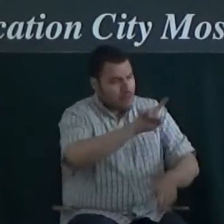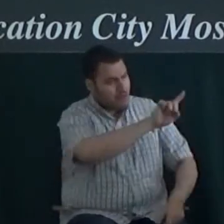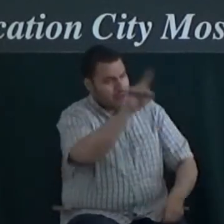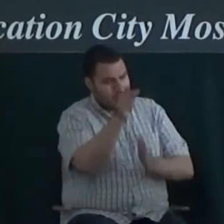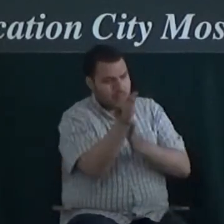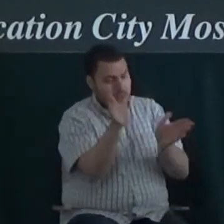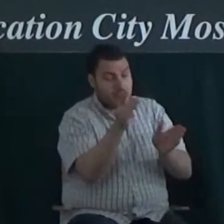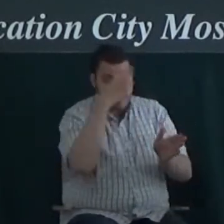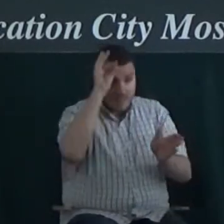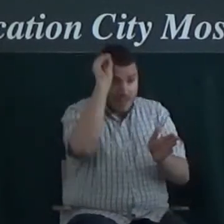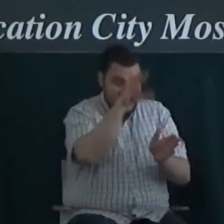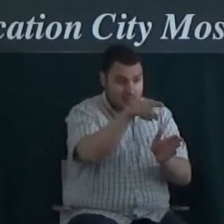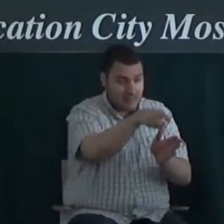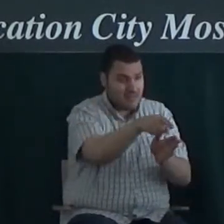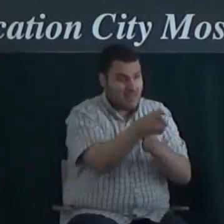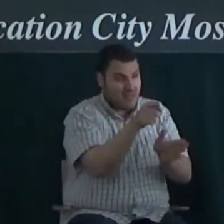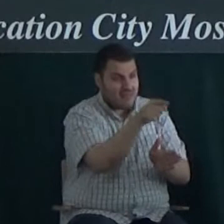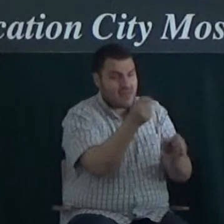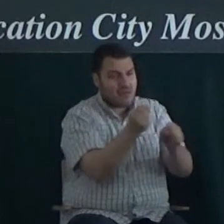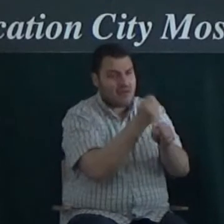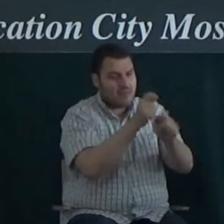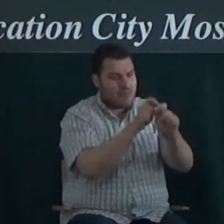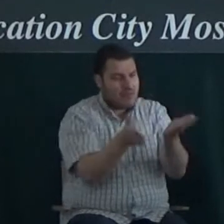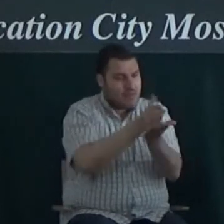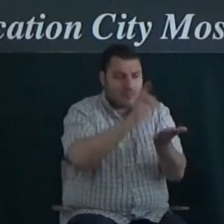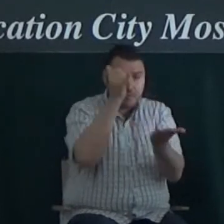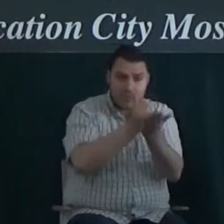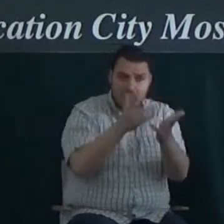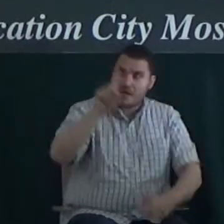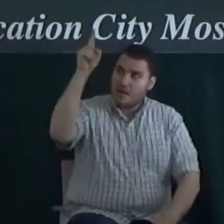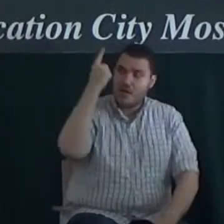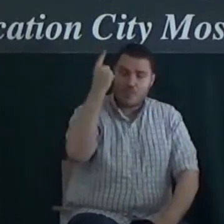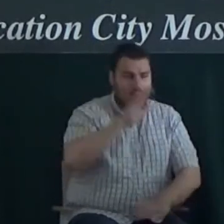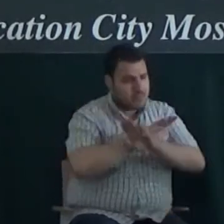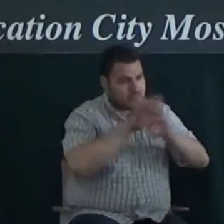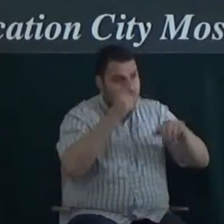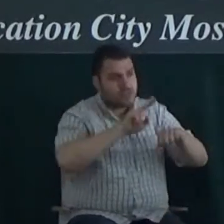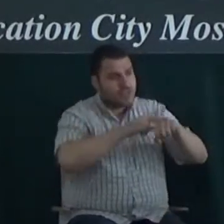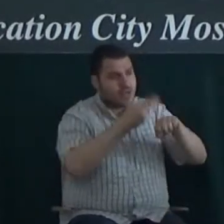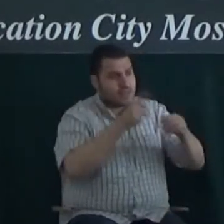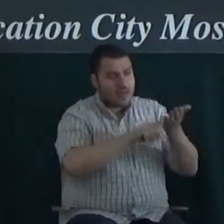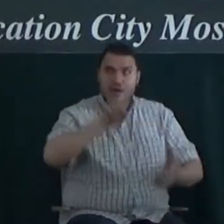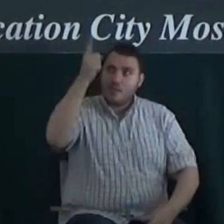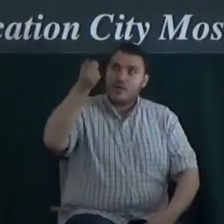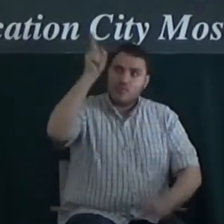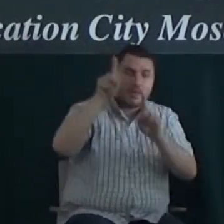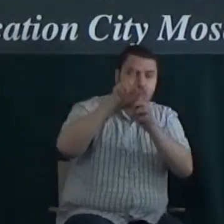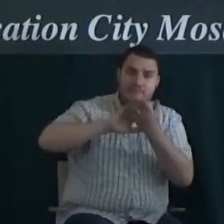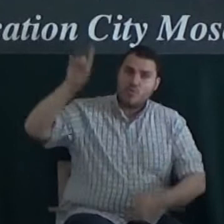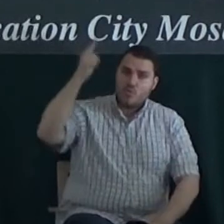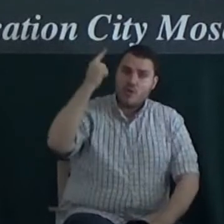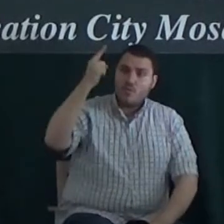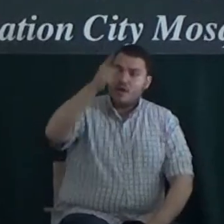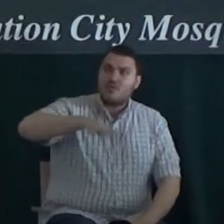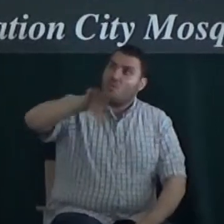فلا هادي له، وأشهد أن لا إله إلا الله وحده لا شريك له، جل عن الشبيه